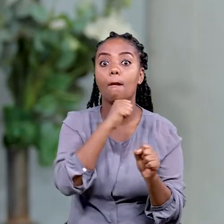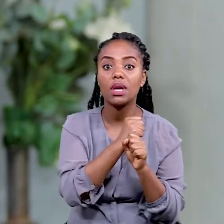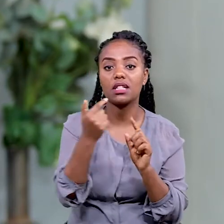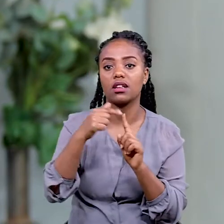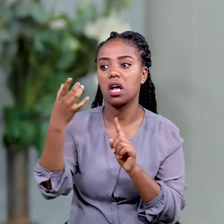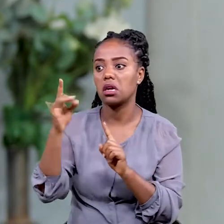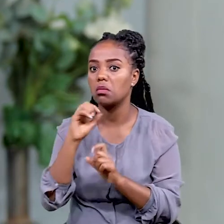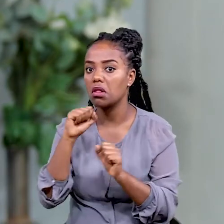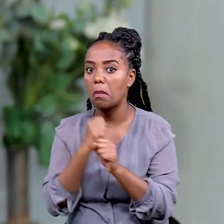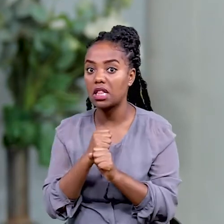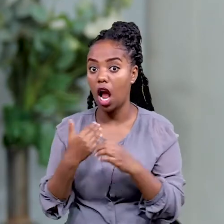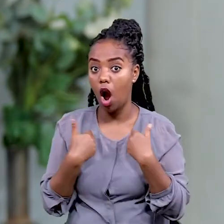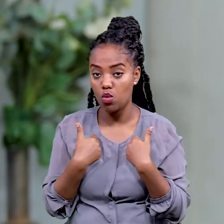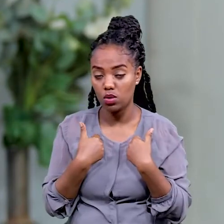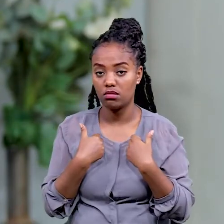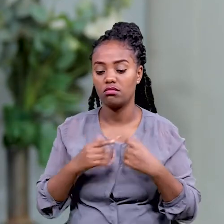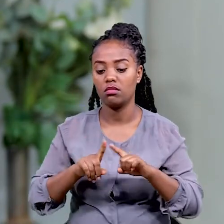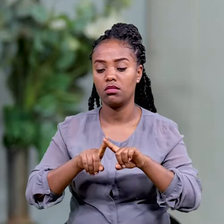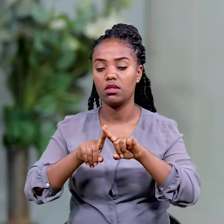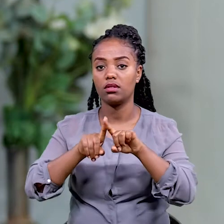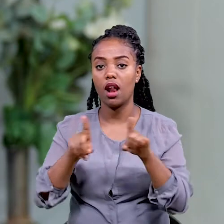መሀል ያሉት የተለየ